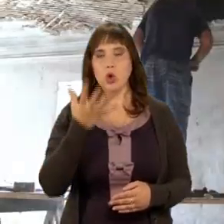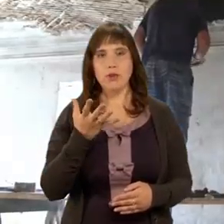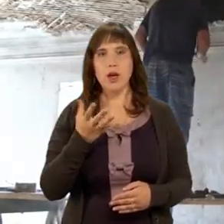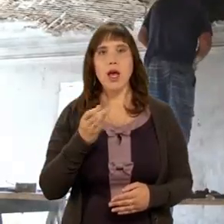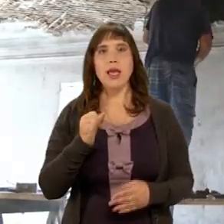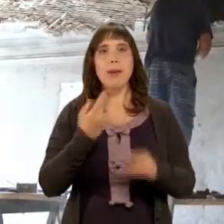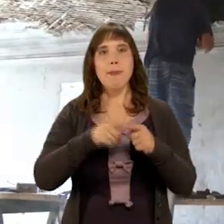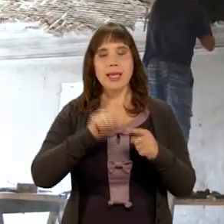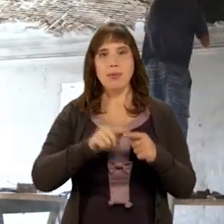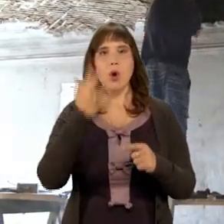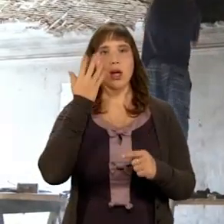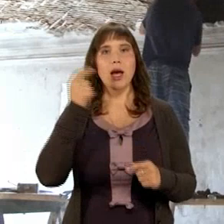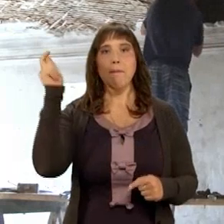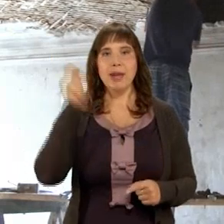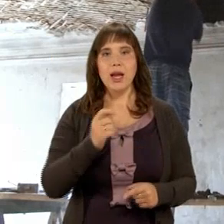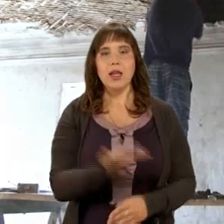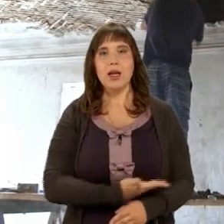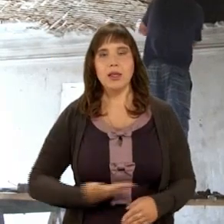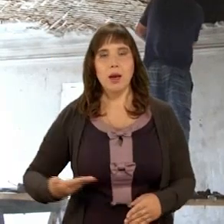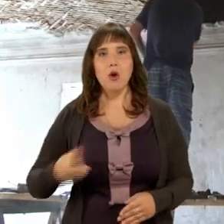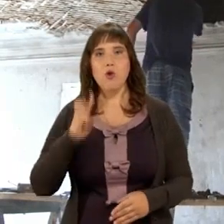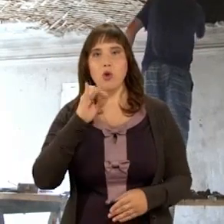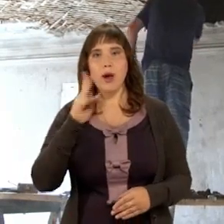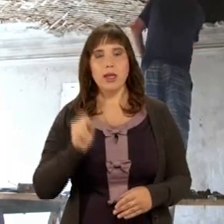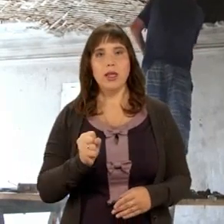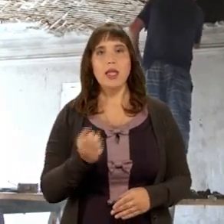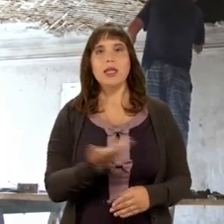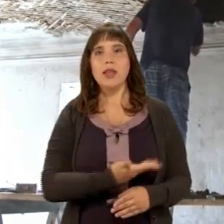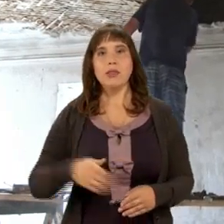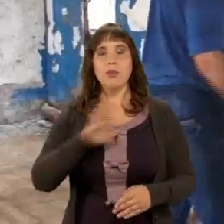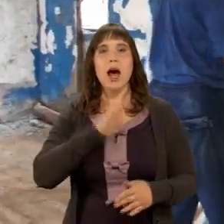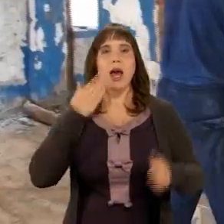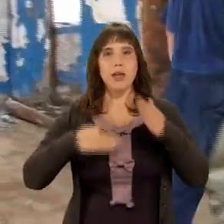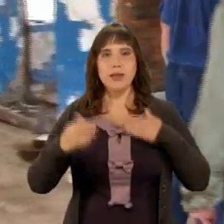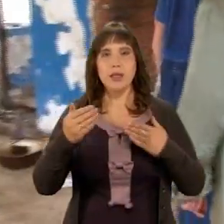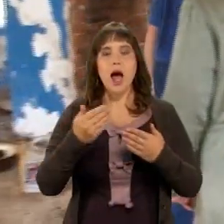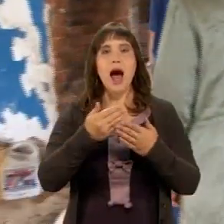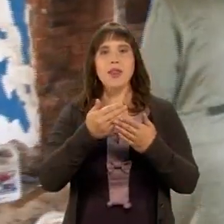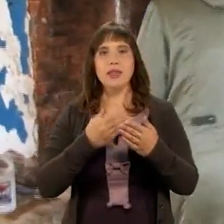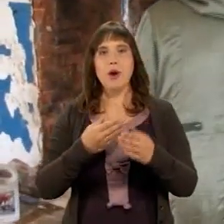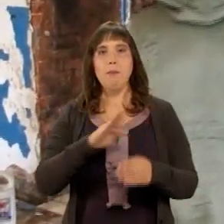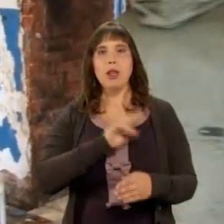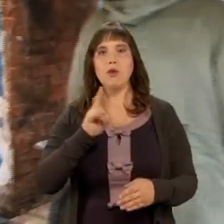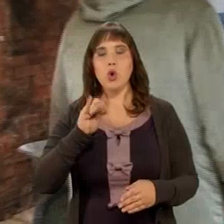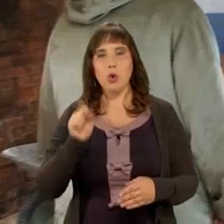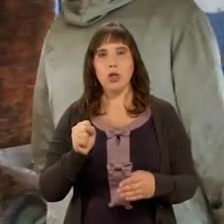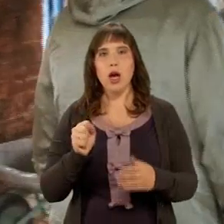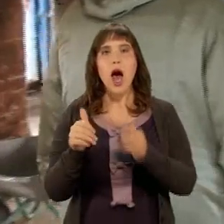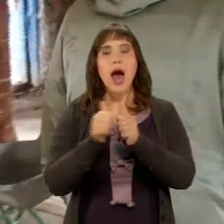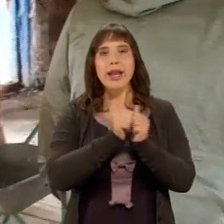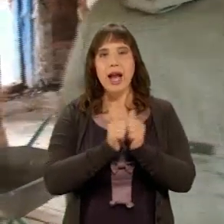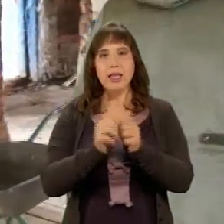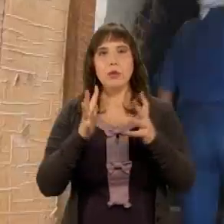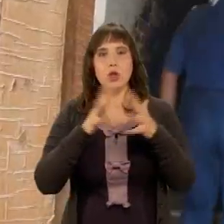хорошего. И поэтому, когда он приехал к нам в Бурмакино, для нас на самом деле была радость. А до этого он был в Куменах. Кумена от нас недалеко,